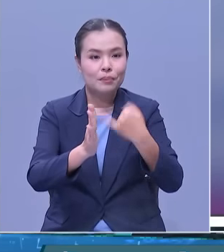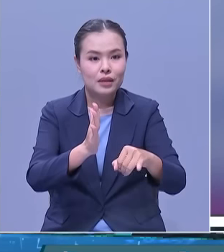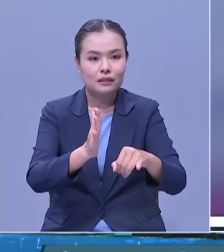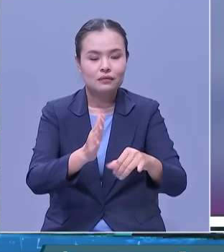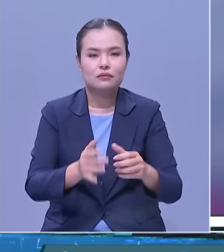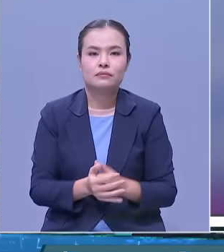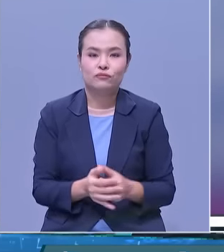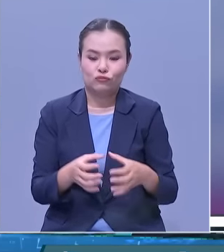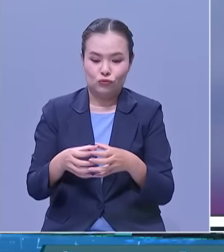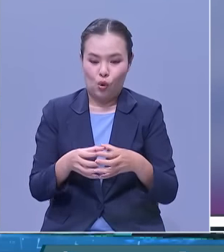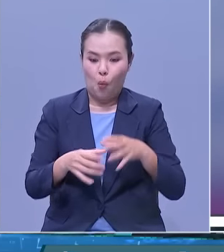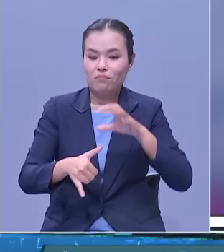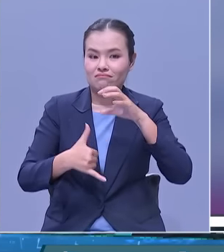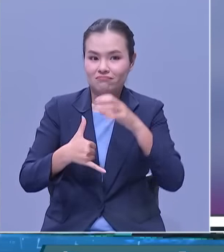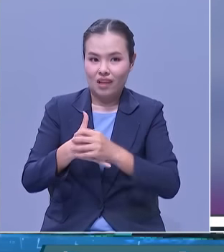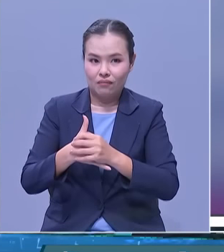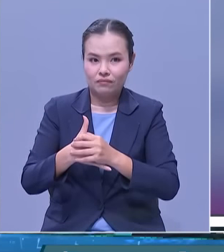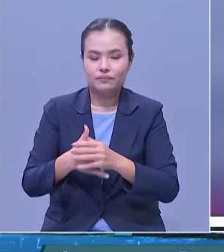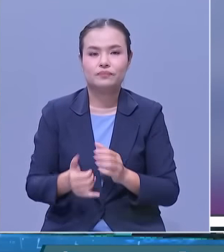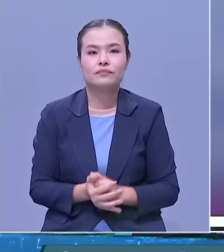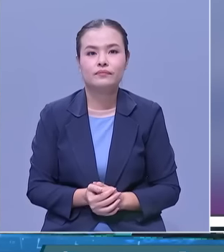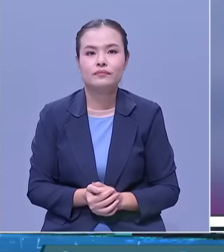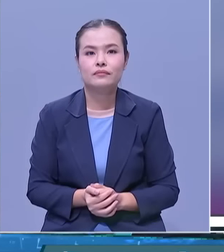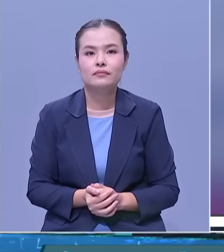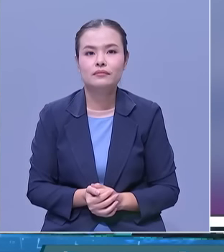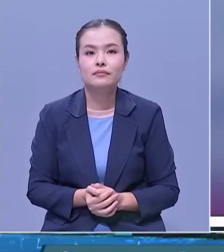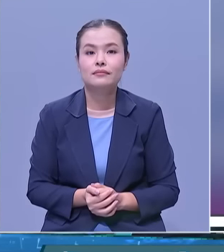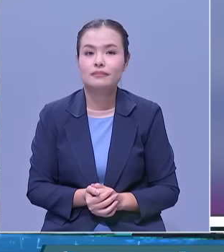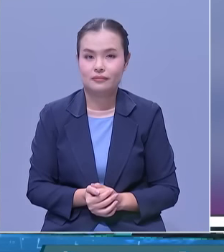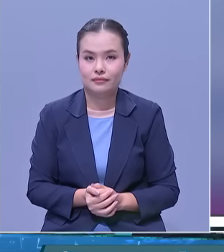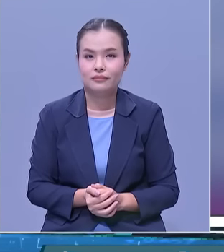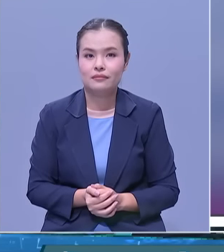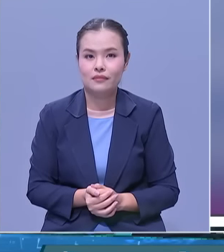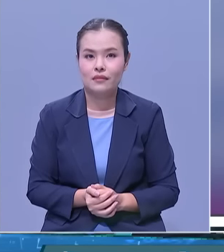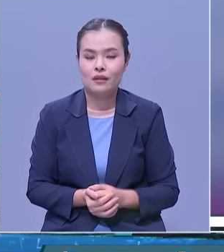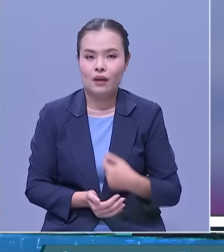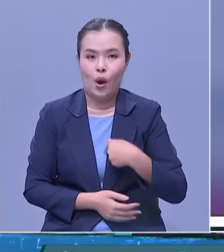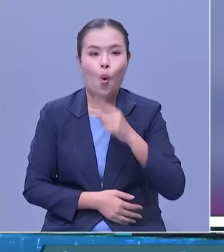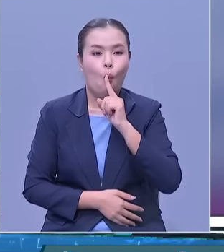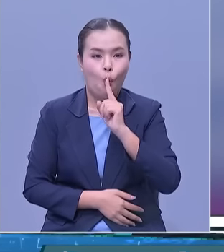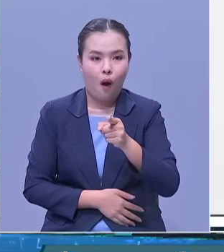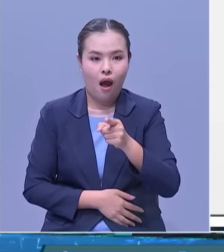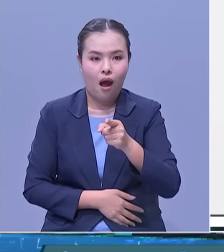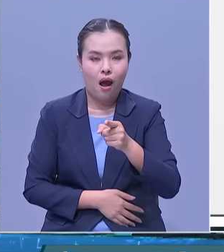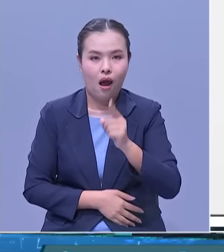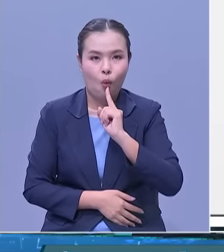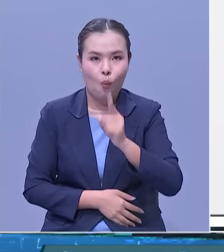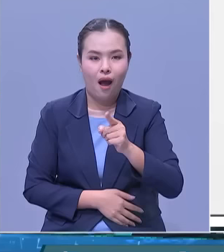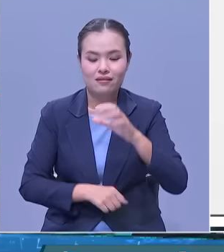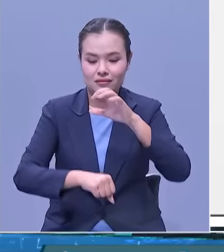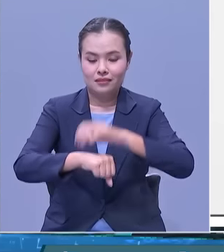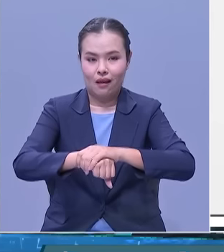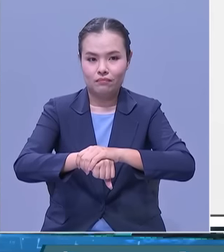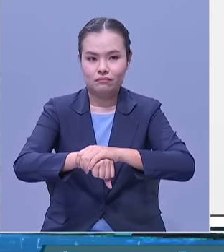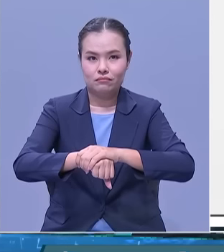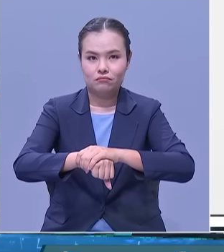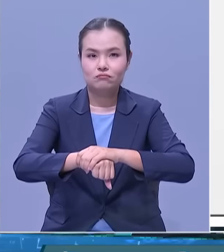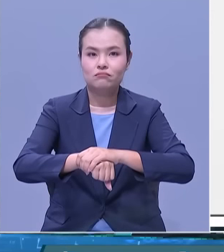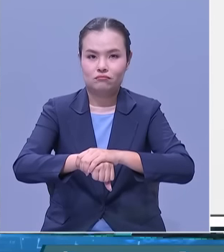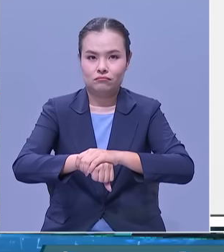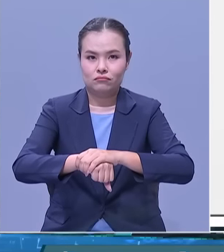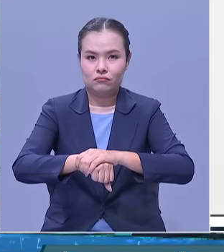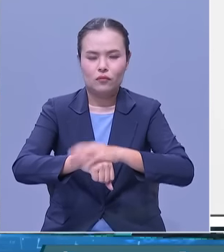ไว ้ครับ ถูกไหมครับส่วนเรื่องนี้เป็นการกล่าวหาของผู้ต้องหาที่ก็โดนจับกล่